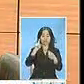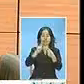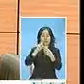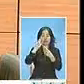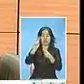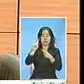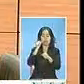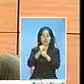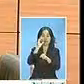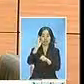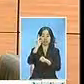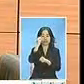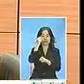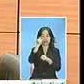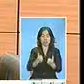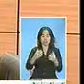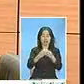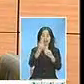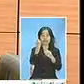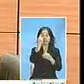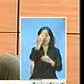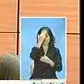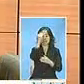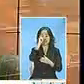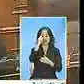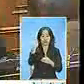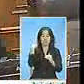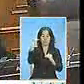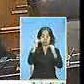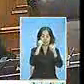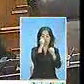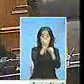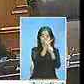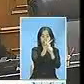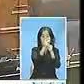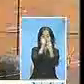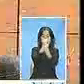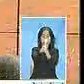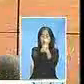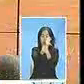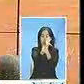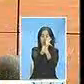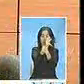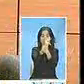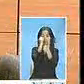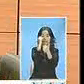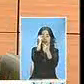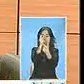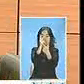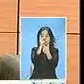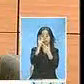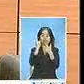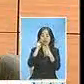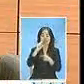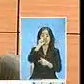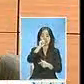ปีมีชุดเดียวครับเพราะว่าเขาต้องการเหลื่อม3ปีต่อ3ปีคือมีสว.สรรหา6ปีจริงๆสว.ส